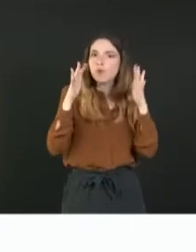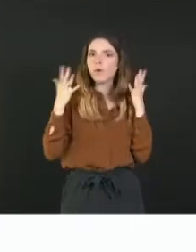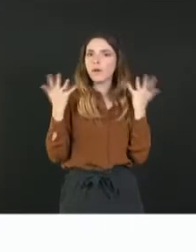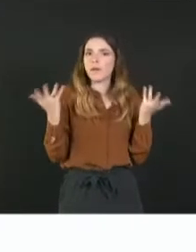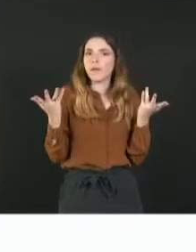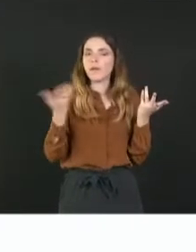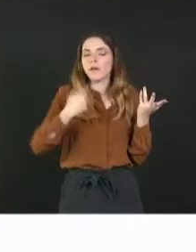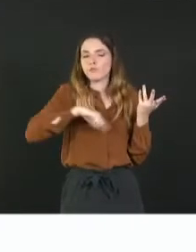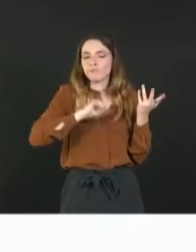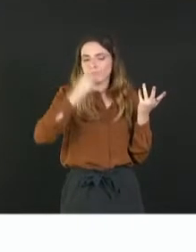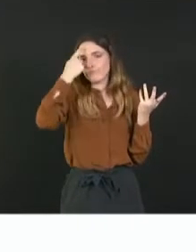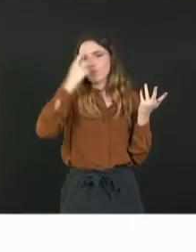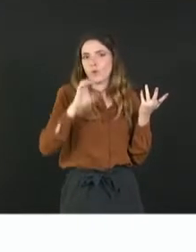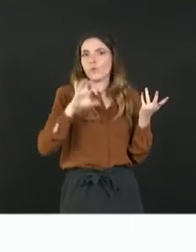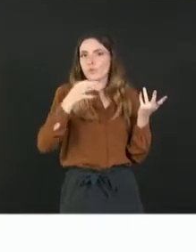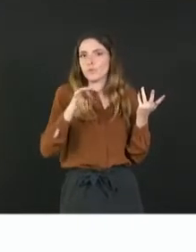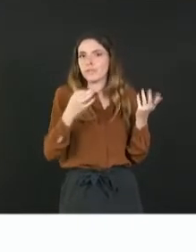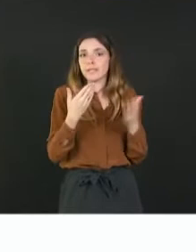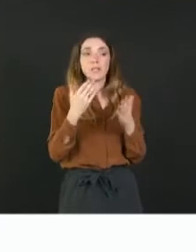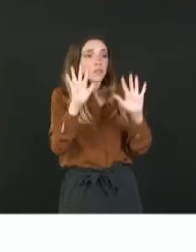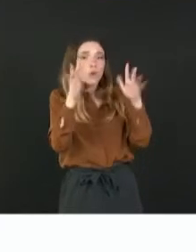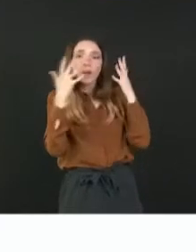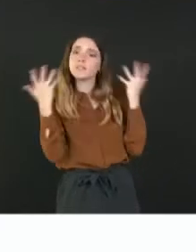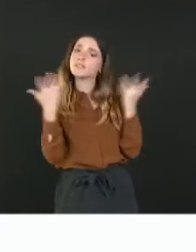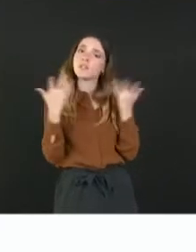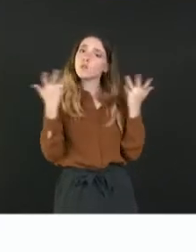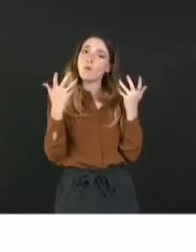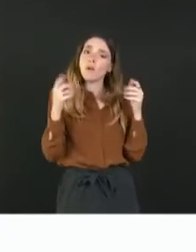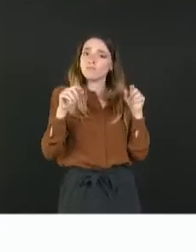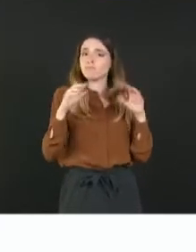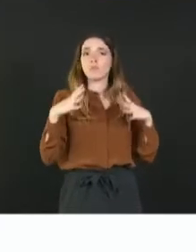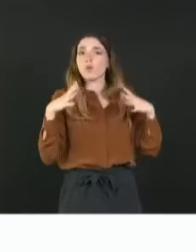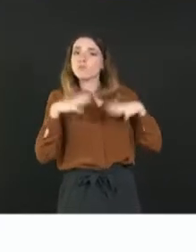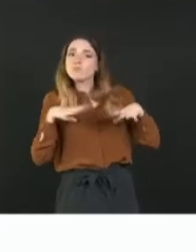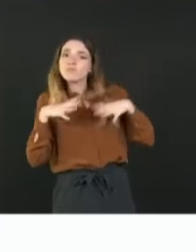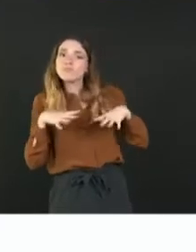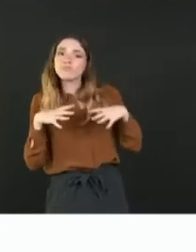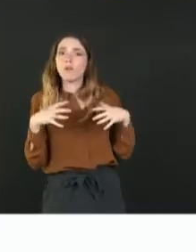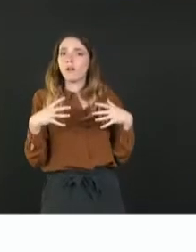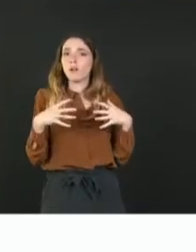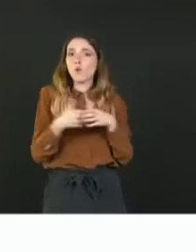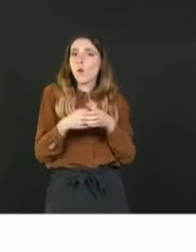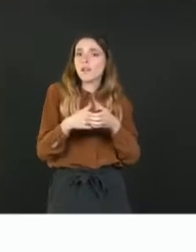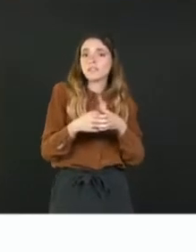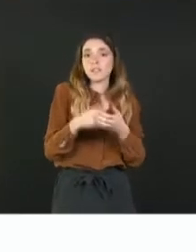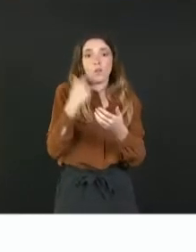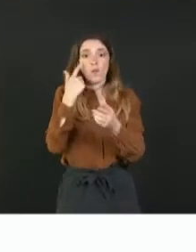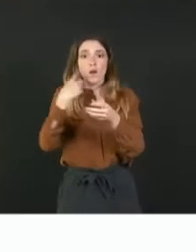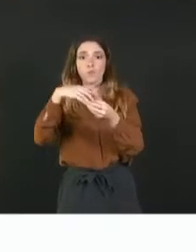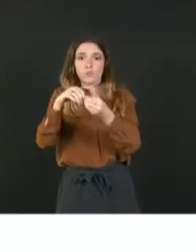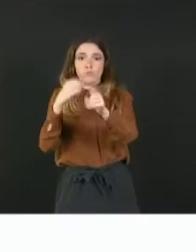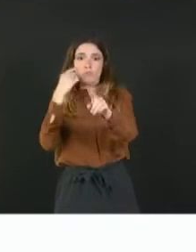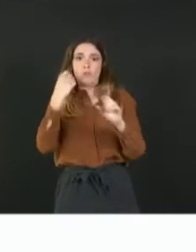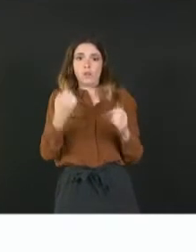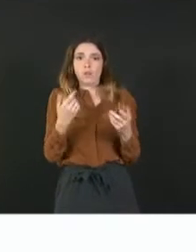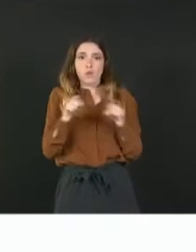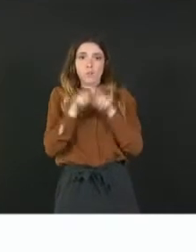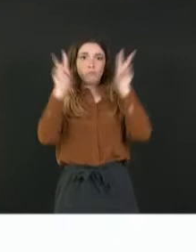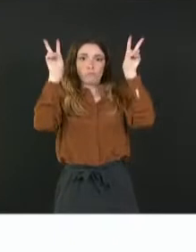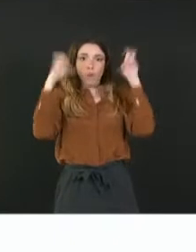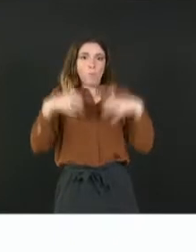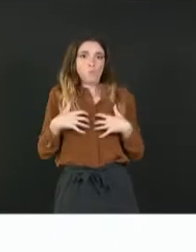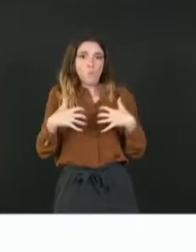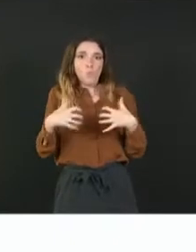indéniablement, on se rend compte que la forêt, c'est un espace de loisirs, c'est le poumon vert, on voit bien hein, le poumon vert aussi des habitants donc, de la